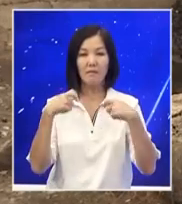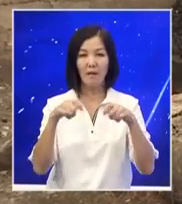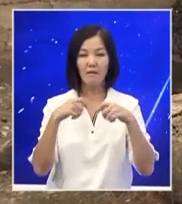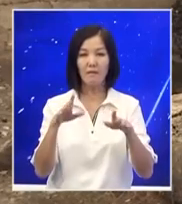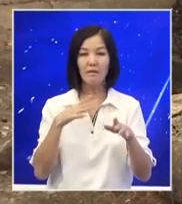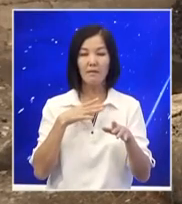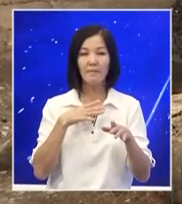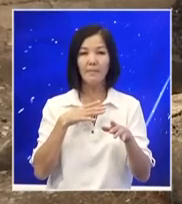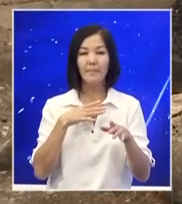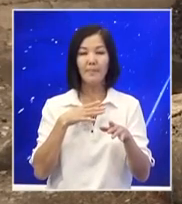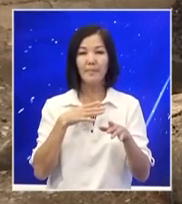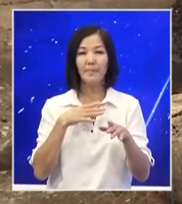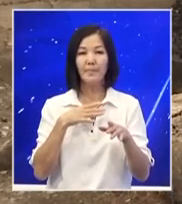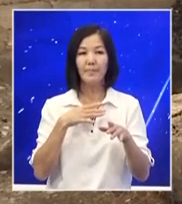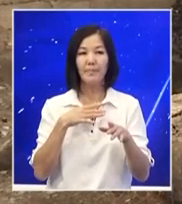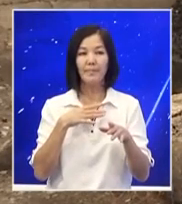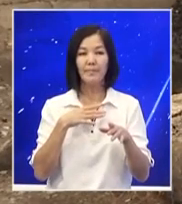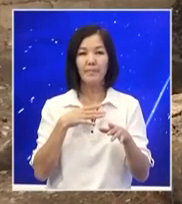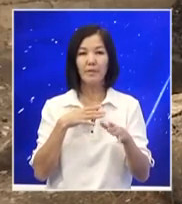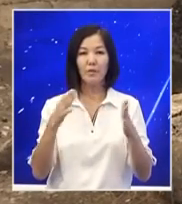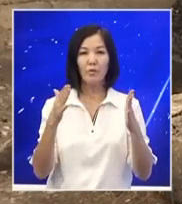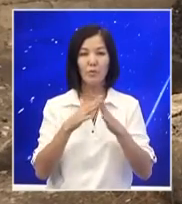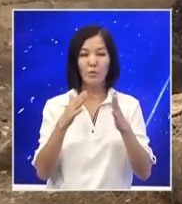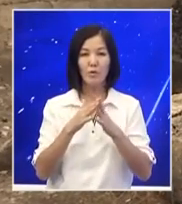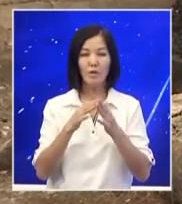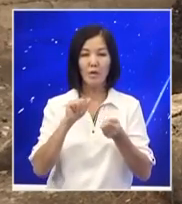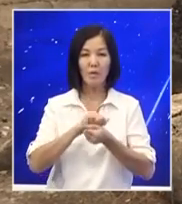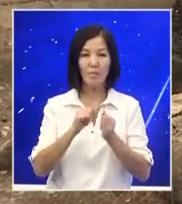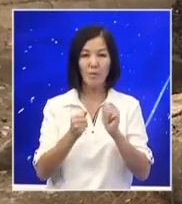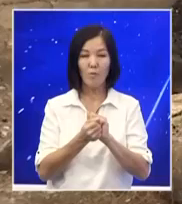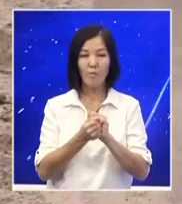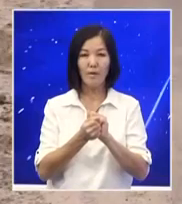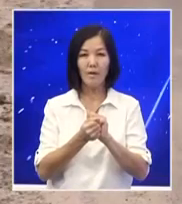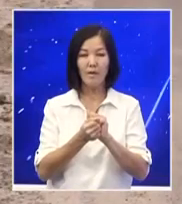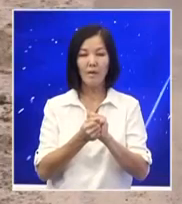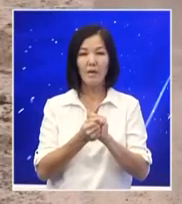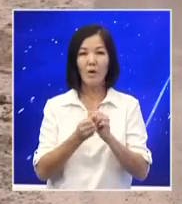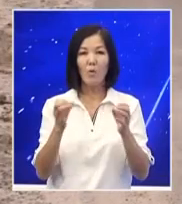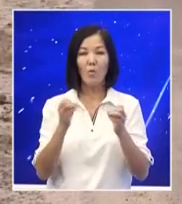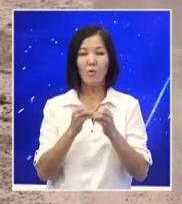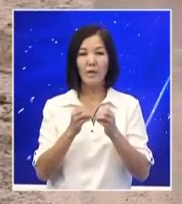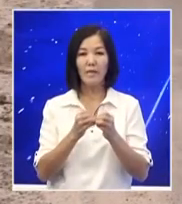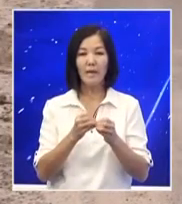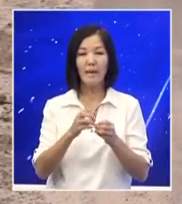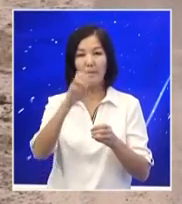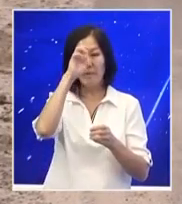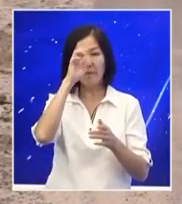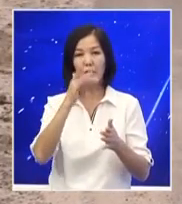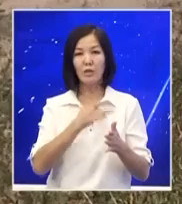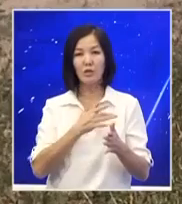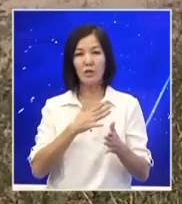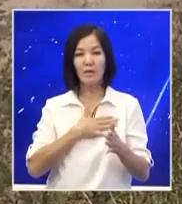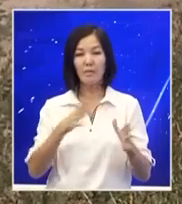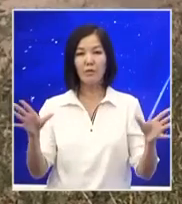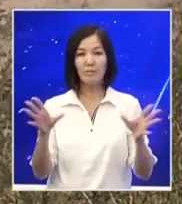Яғни абоненттер алды көмірді, және де 10 мыңнан астам. Мемлекеттік жеке әріптестікте ұтымды тетік.